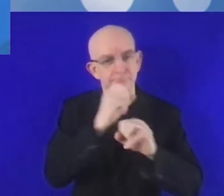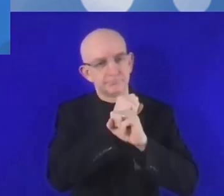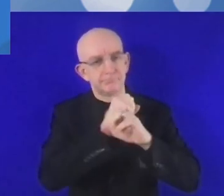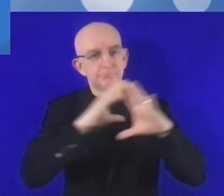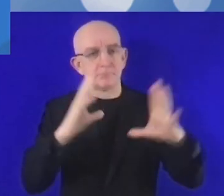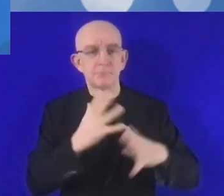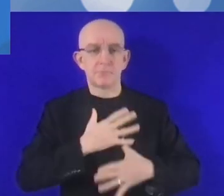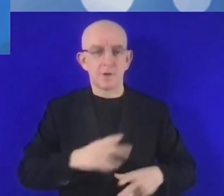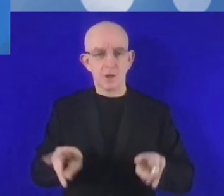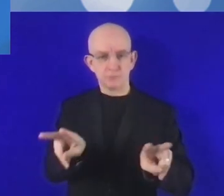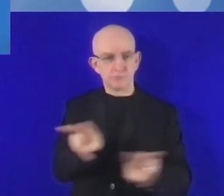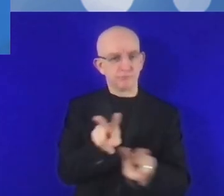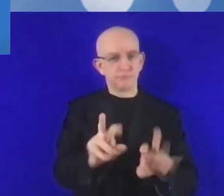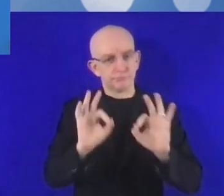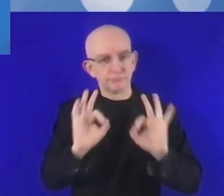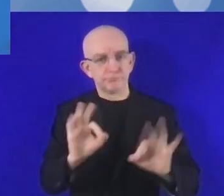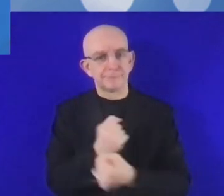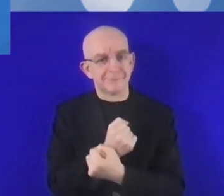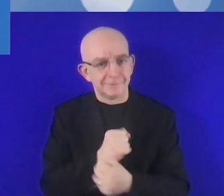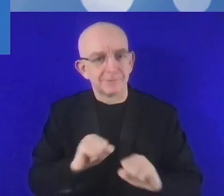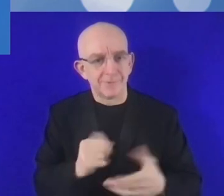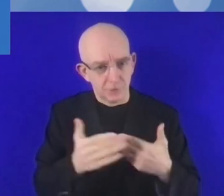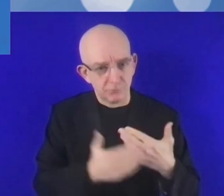это основа